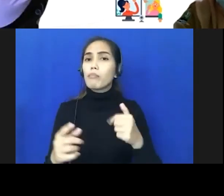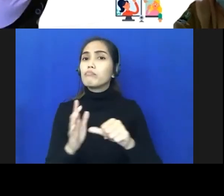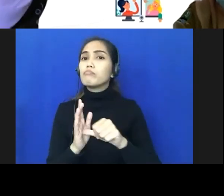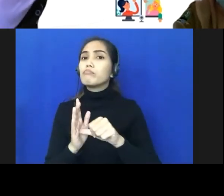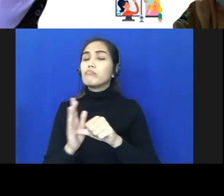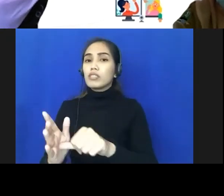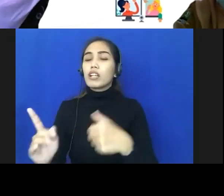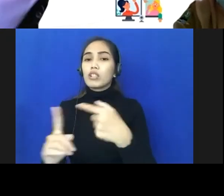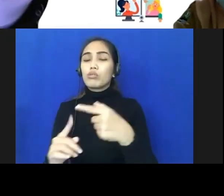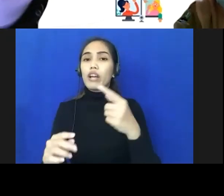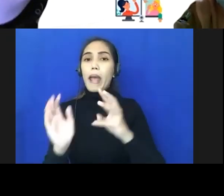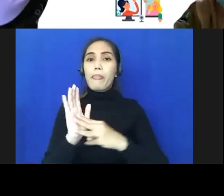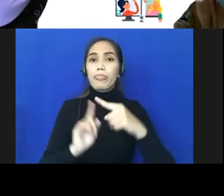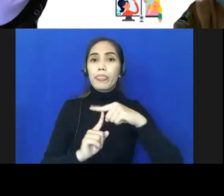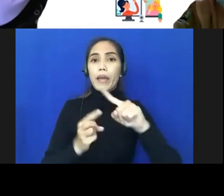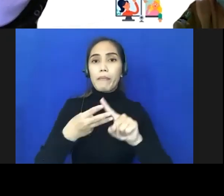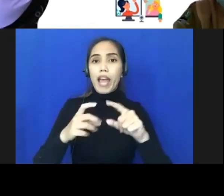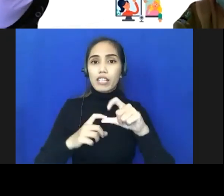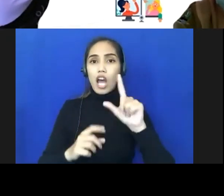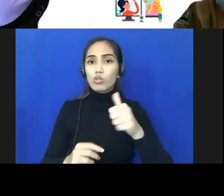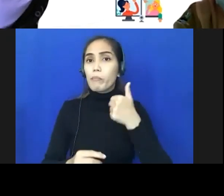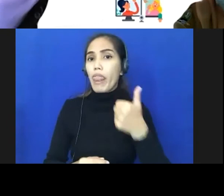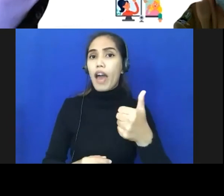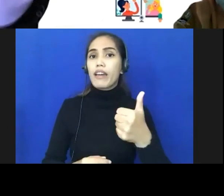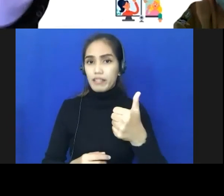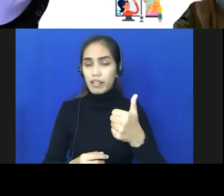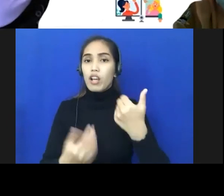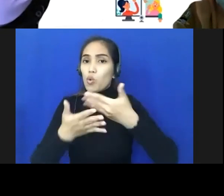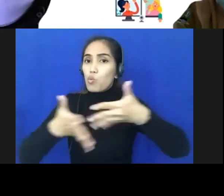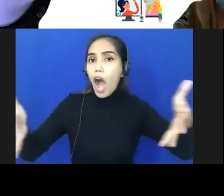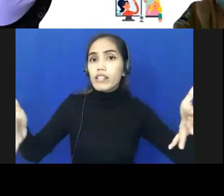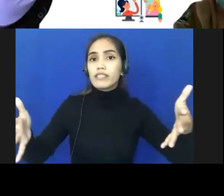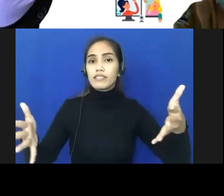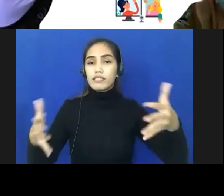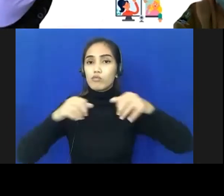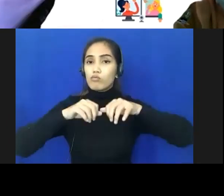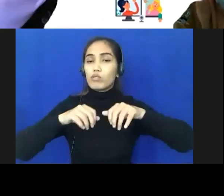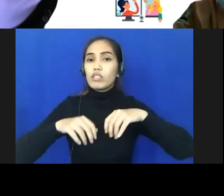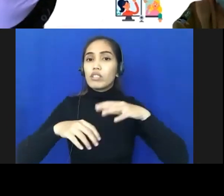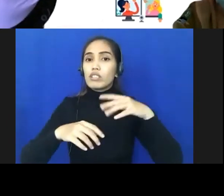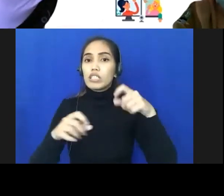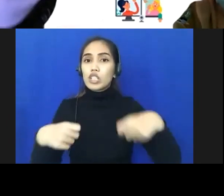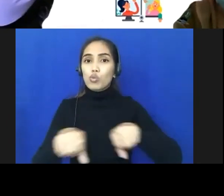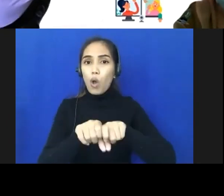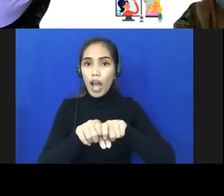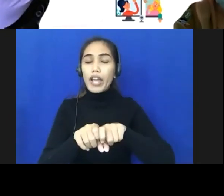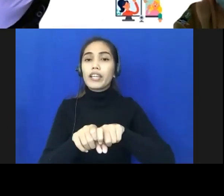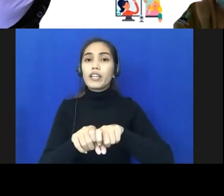harus dilakukan secara benar, MTBS harus dilakukan secara luas sesuai dengan yang diamanatkan